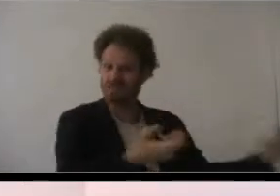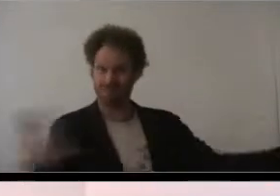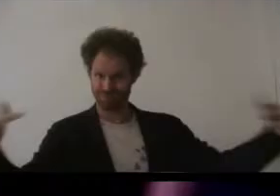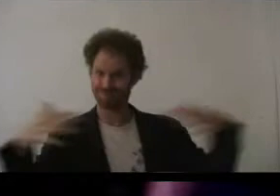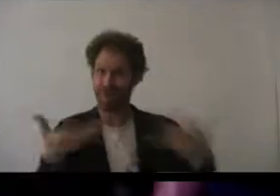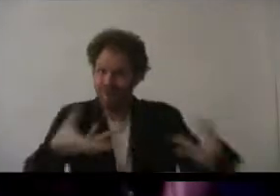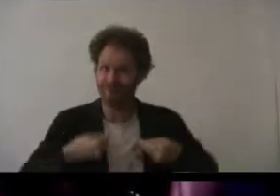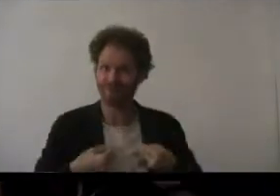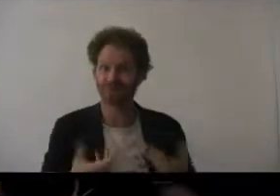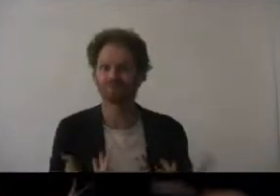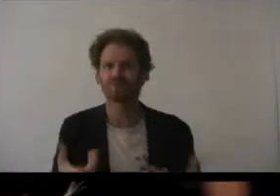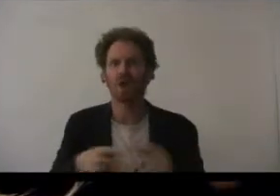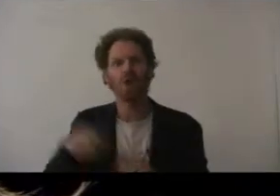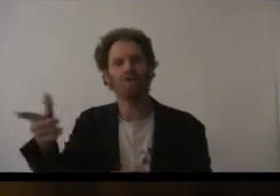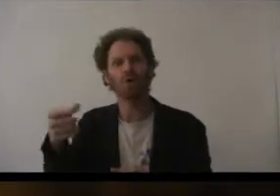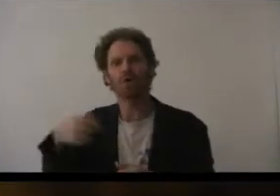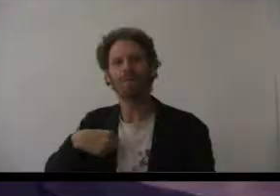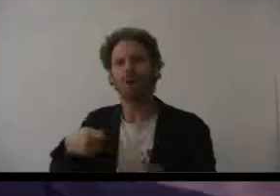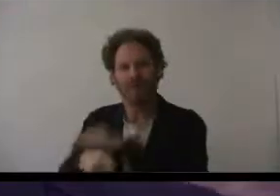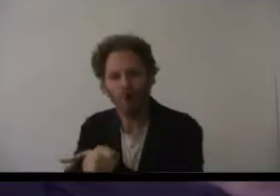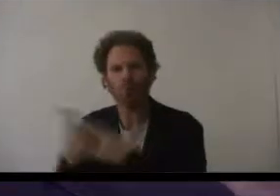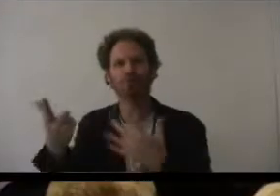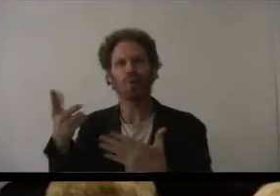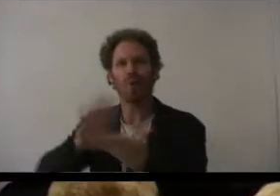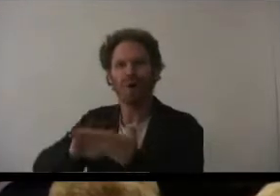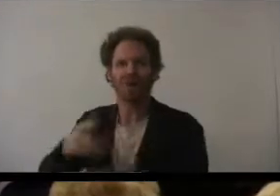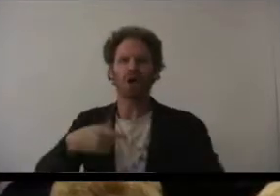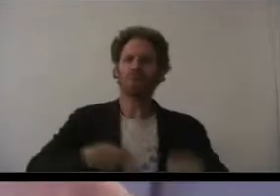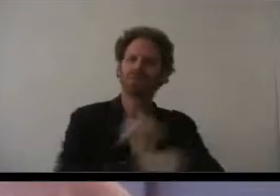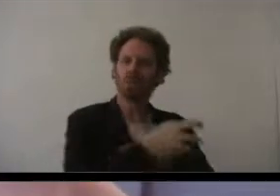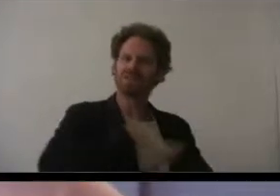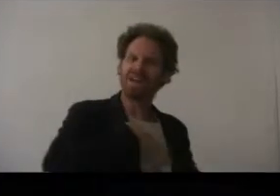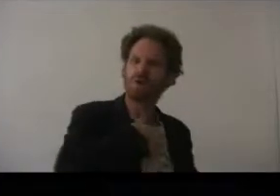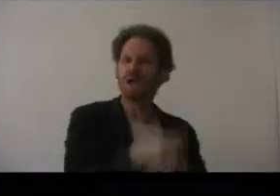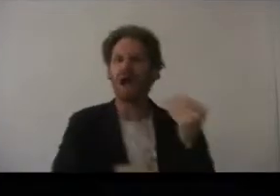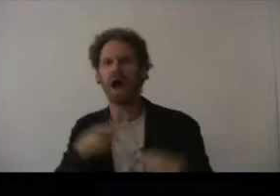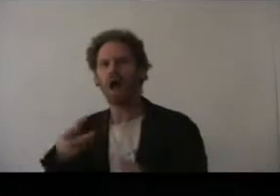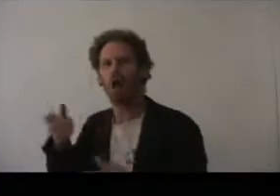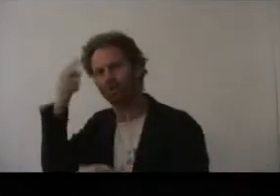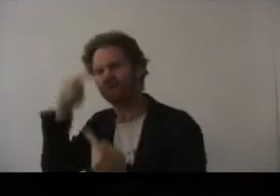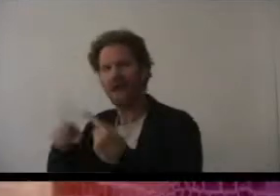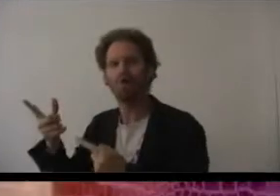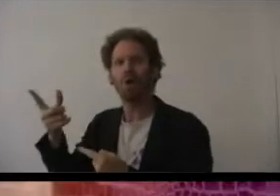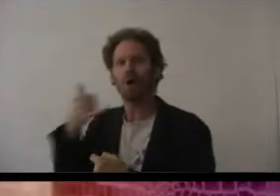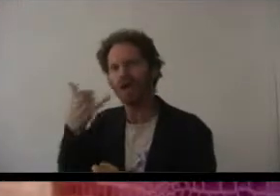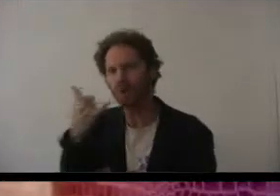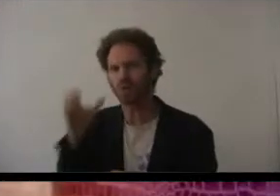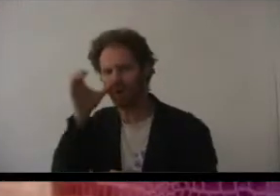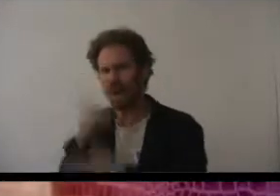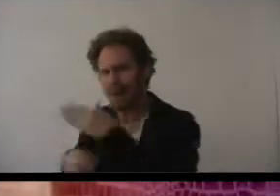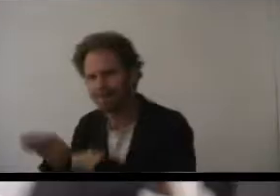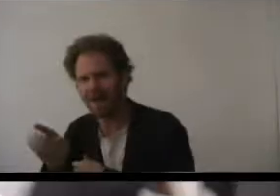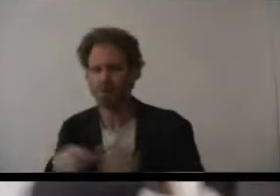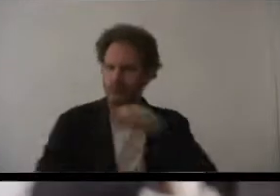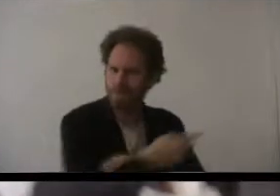Sont les bienvenus. Rassemblement. Pragmatisme. Courage. Volonté. Intégrité. Unité. Proximité. Du débat. Ouvert et